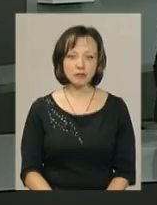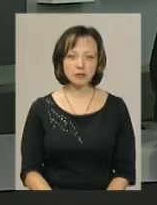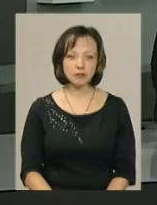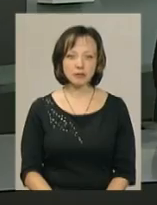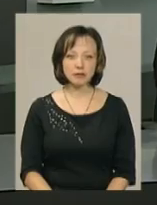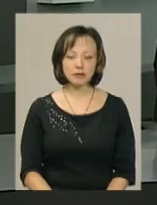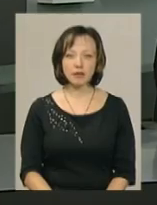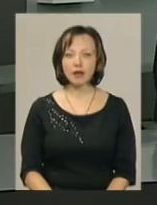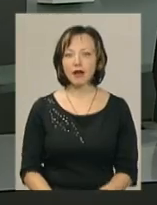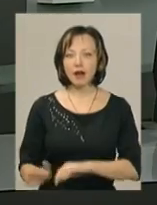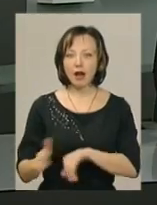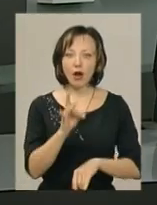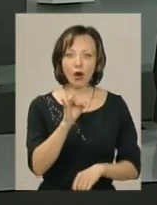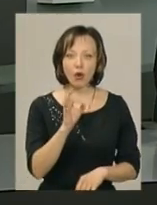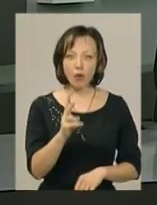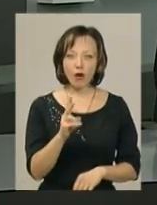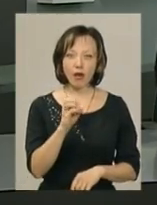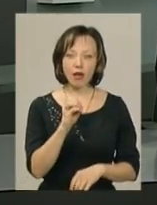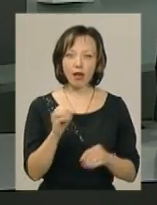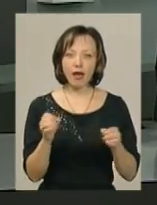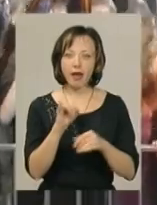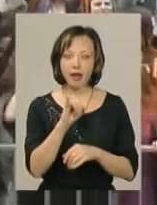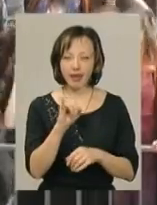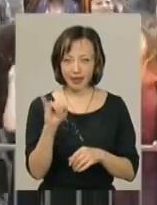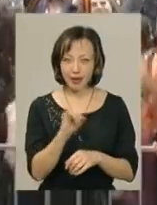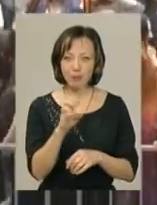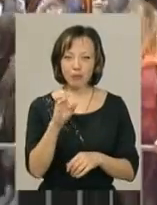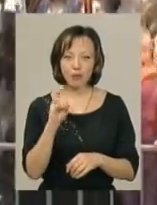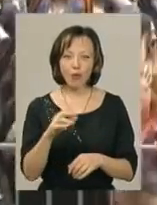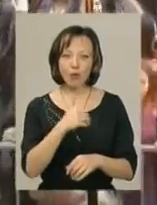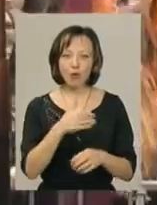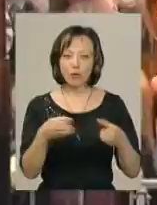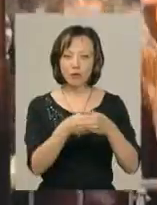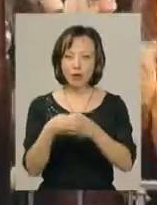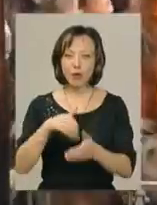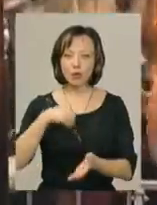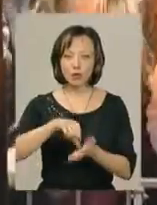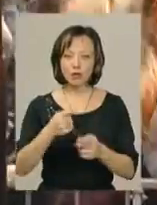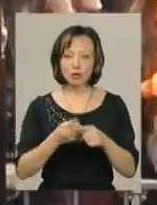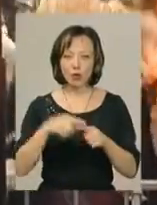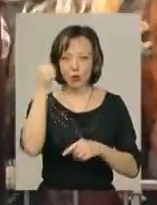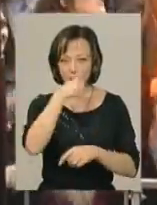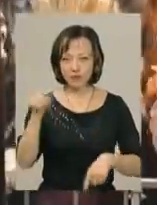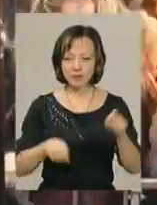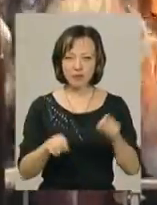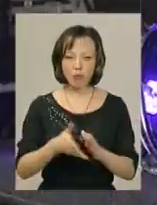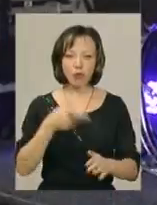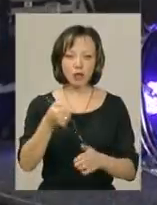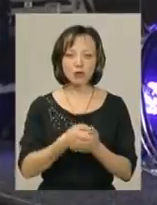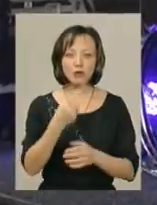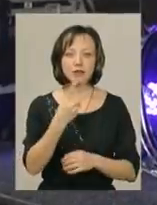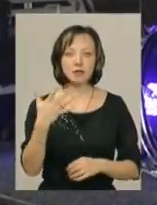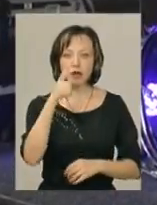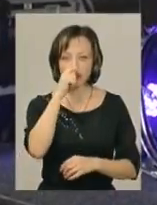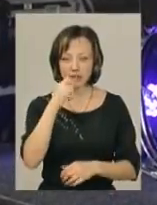«Рок энд Бух» почав приймати заявки від гуртів, які хочуть стати учасниками цьогорічного фестивалю. Подати їх можна до 25